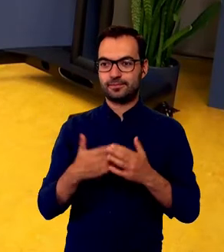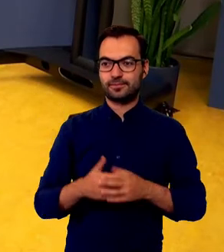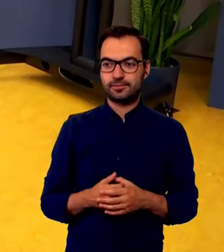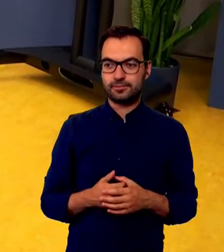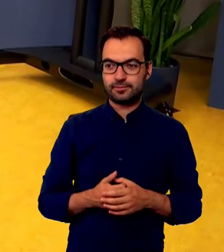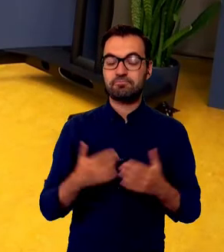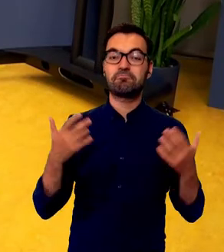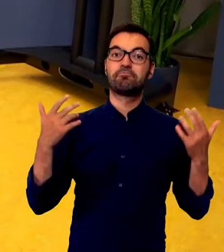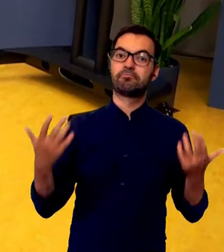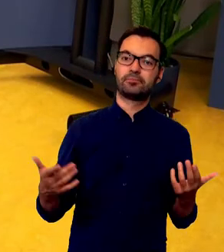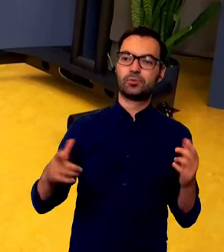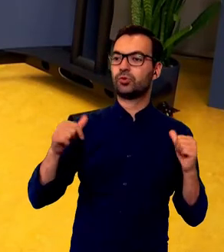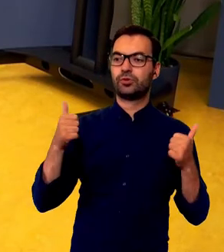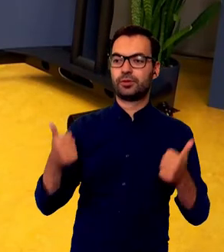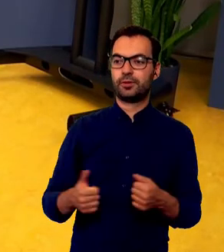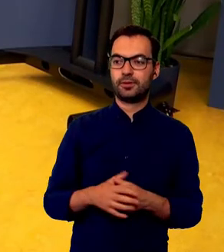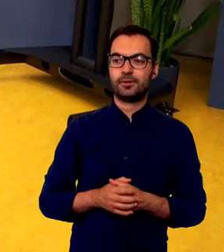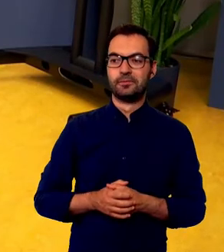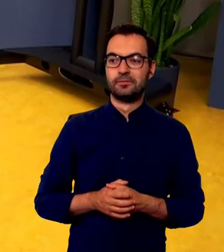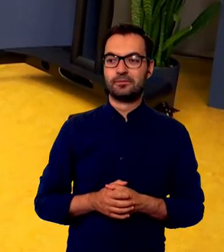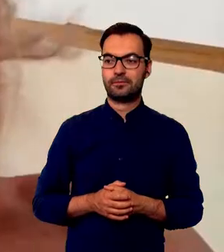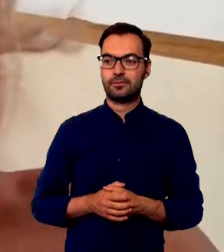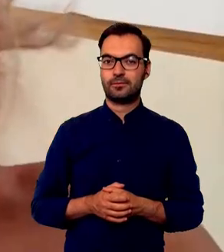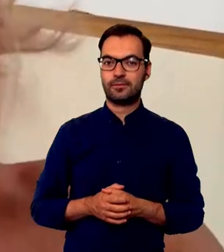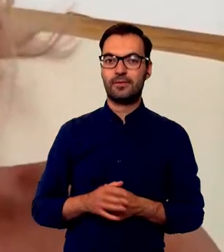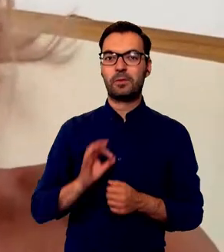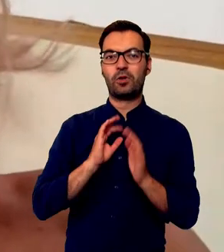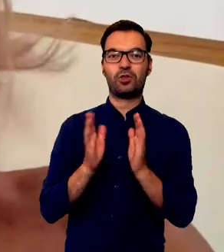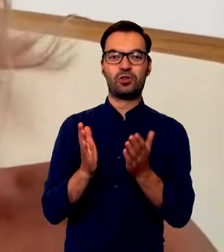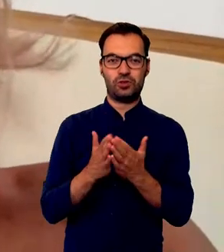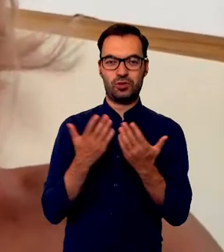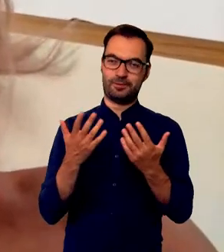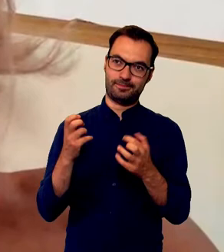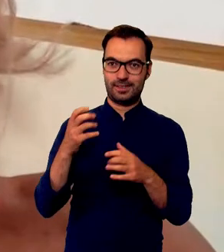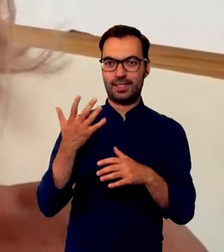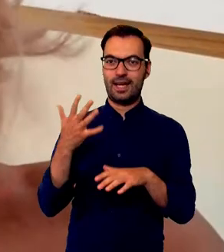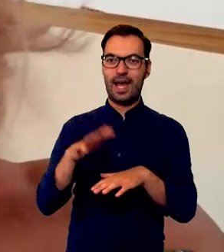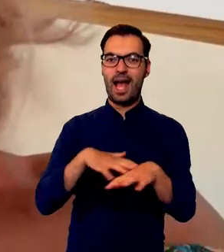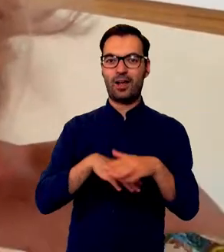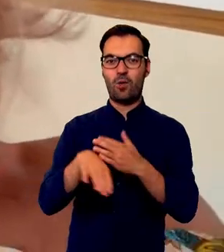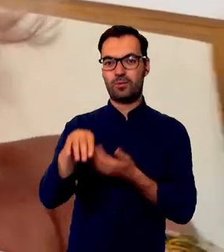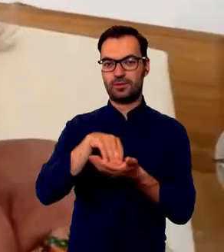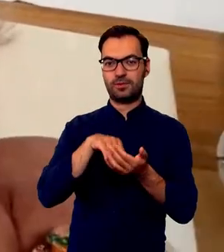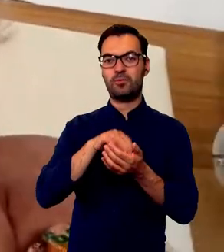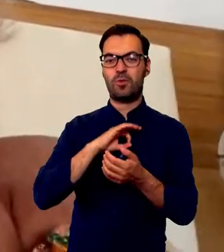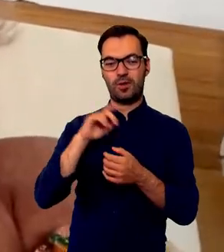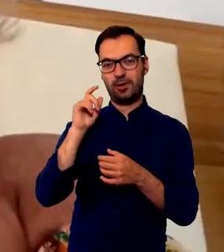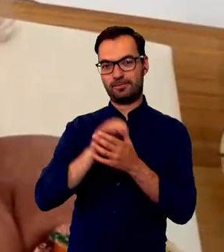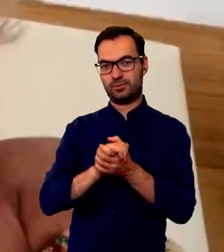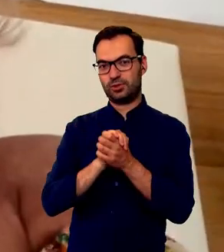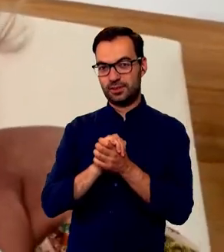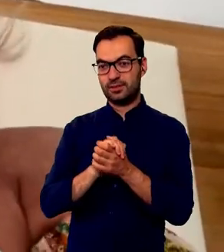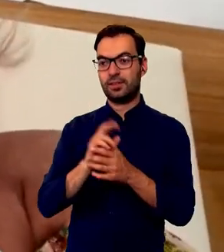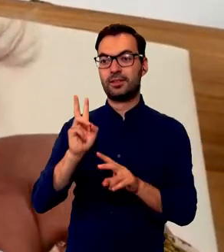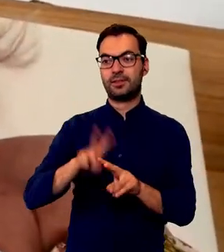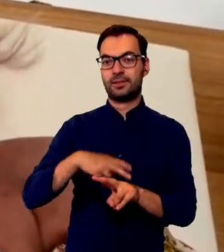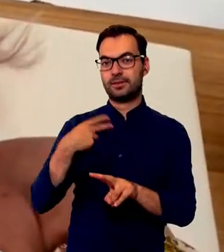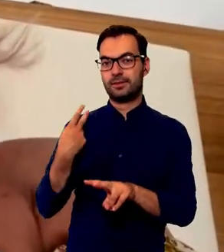Co się wydarzyło? Otóż rękopis tej mojej książki, tak to powiedzmy, został przez moich przyjaciół